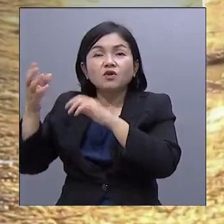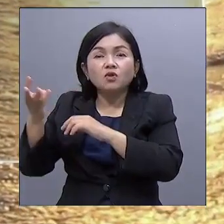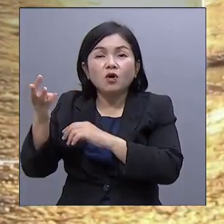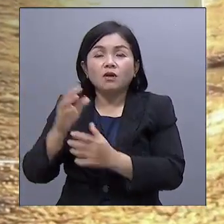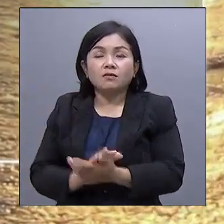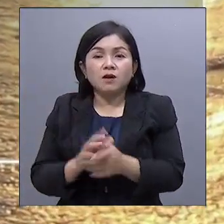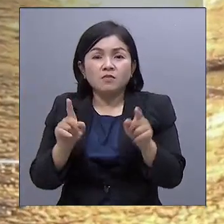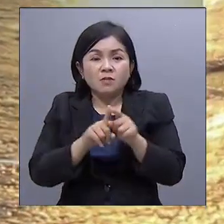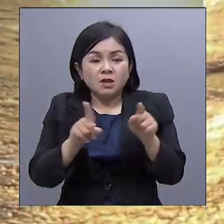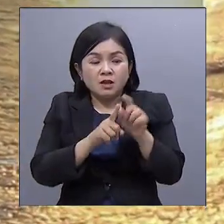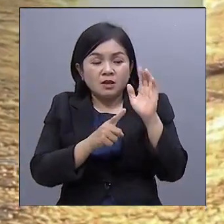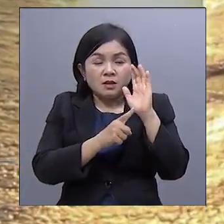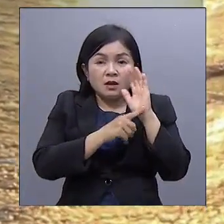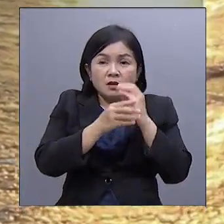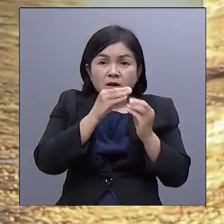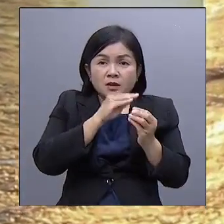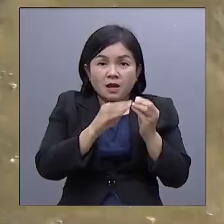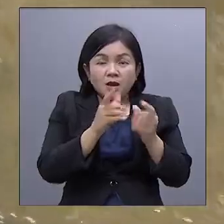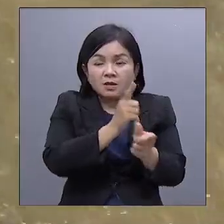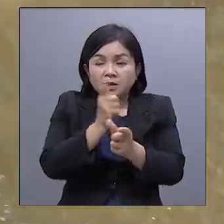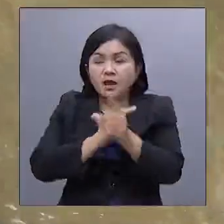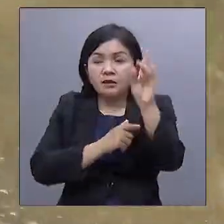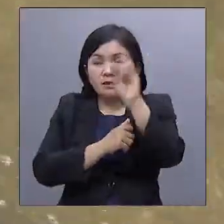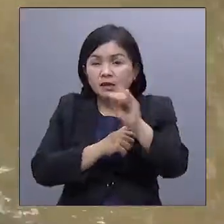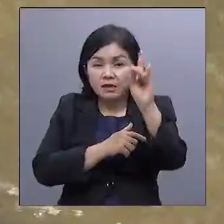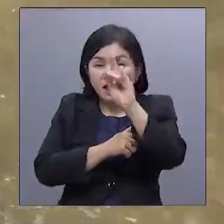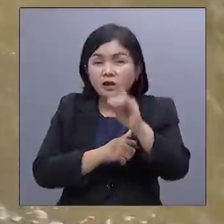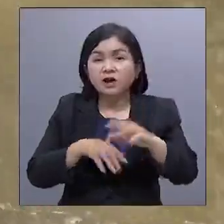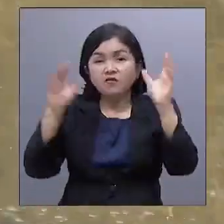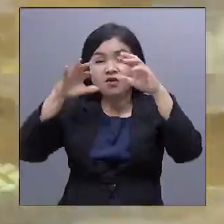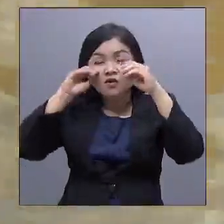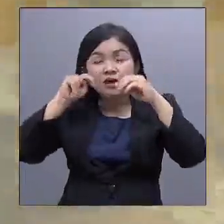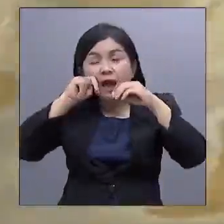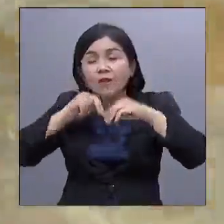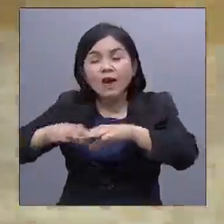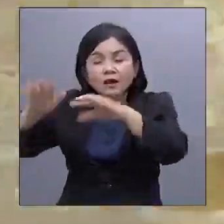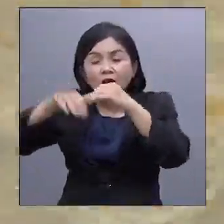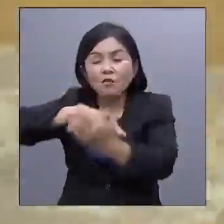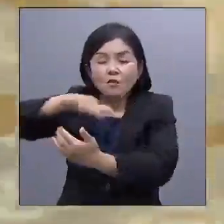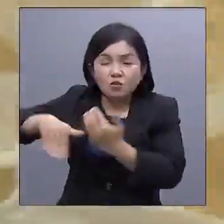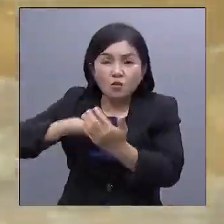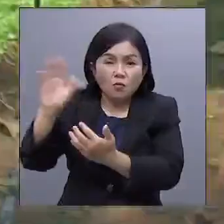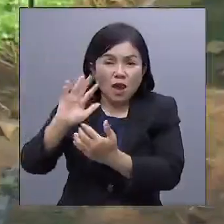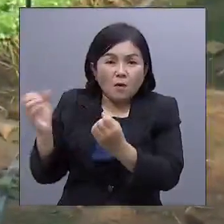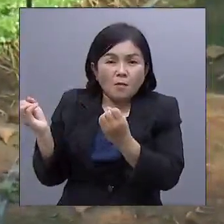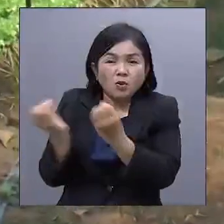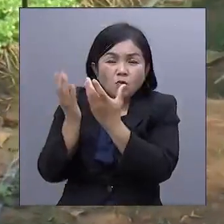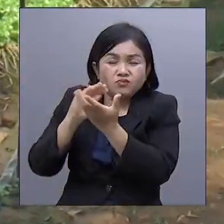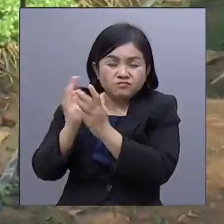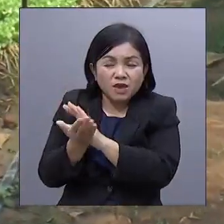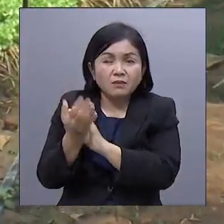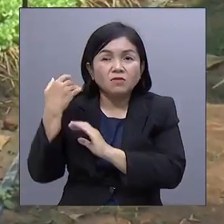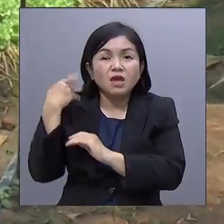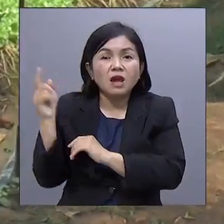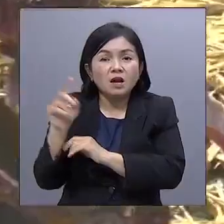างแห่งในช่วงตลอดทั้งสัปดาห์นี้ผู้ที่เลี้ยงสัตว์น้ำไม่ควรปล่อยน้ำฝนที่ตกลงบนดินไหลลงบ่อจะทำให้สภาพน้ำเปลี่ยนนอกจากนี้ควรระ